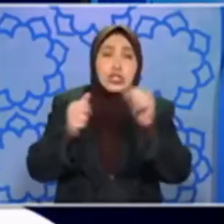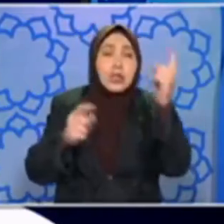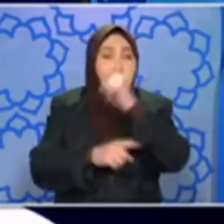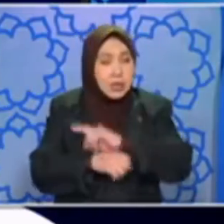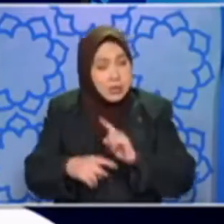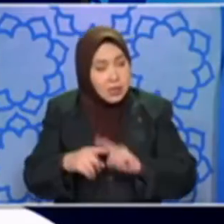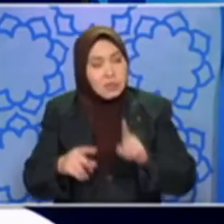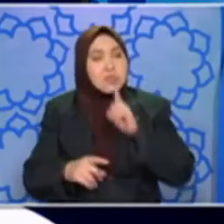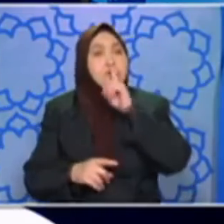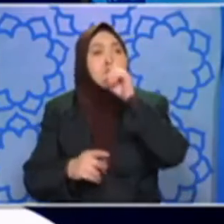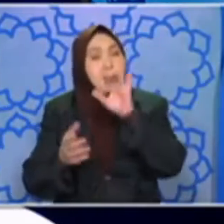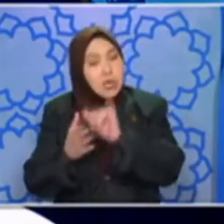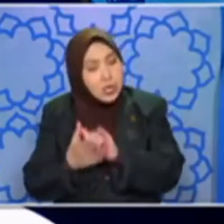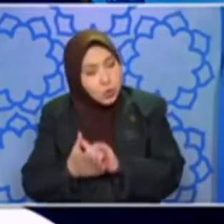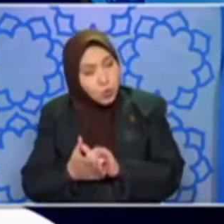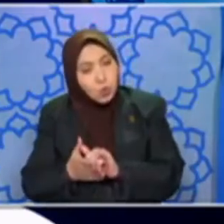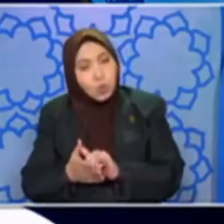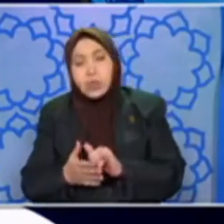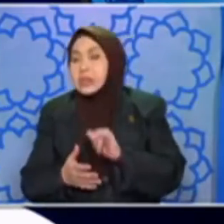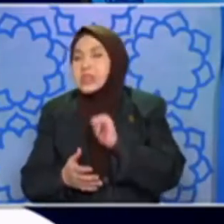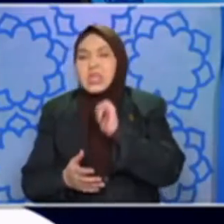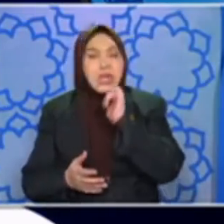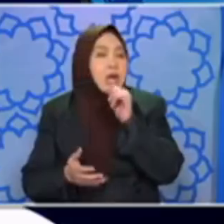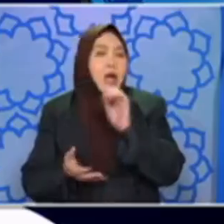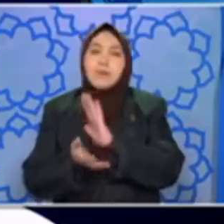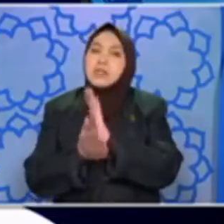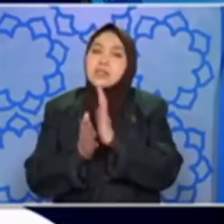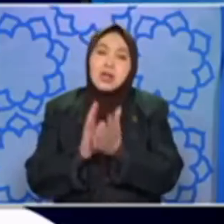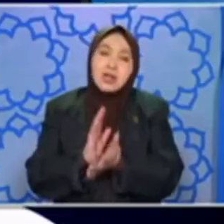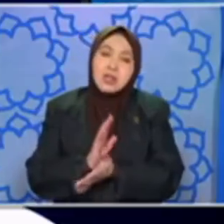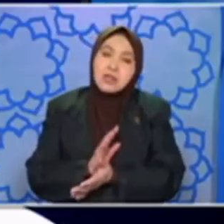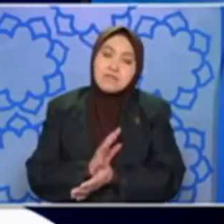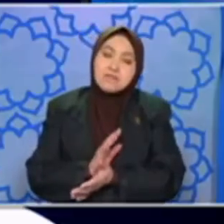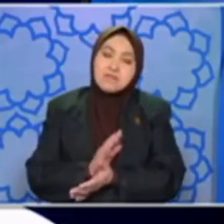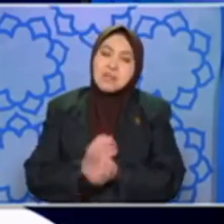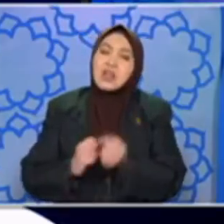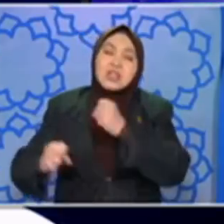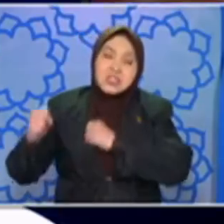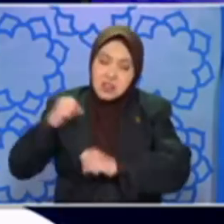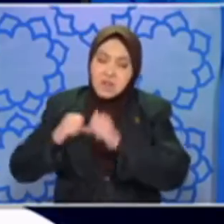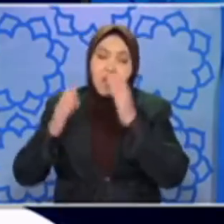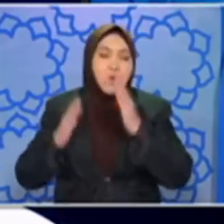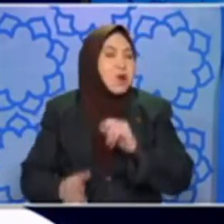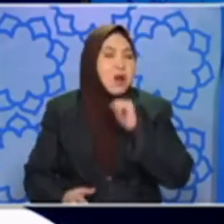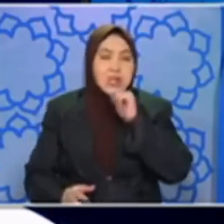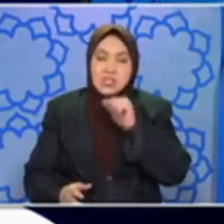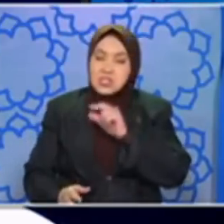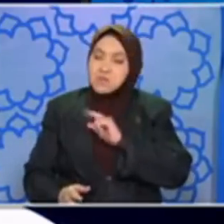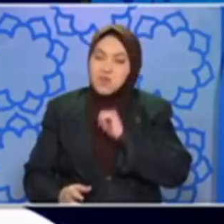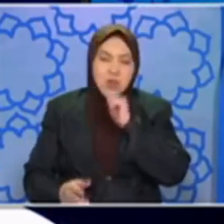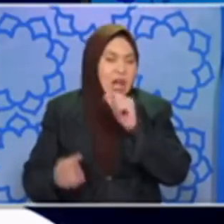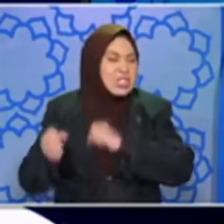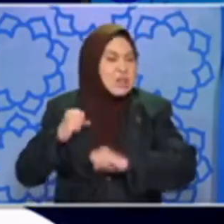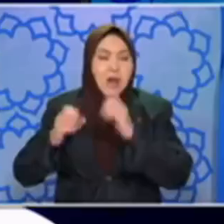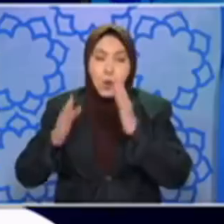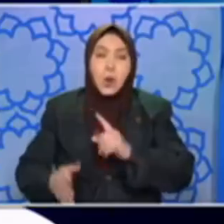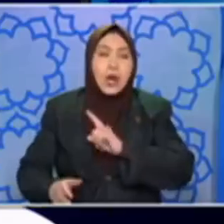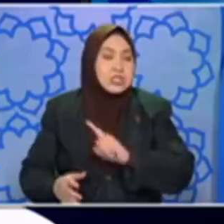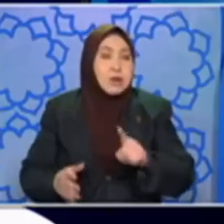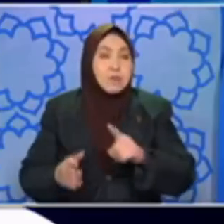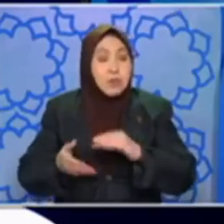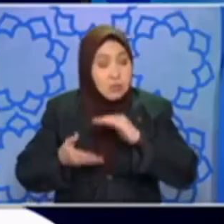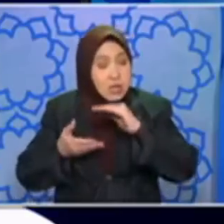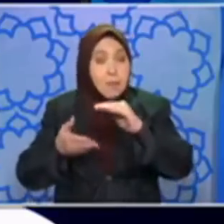Padahal sebenarnya itu tidak menjadi sifat orang Islam ataupun yang disampaikan pada ayat